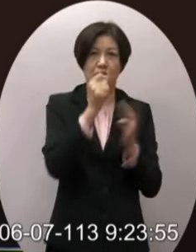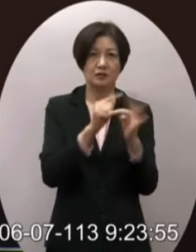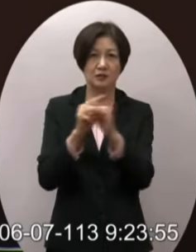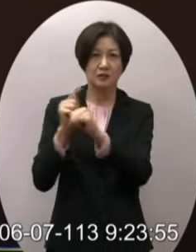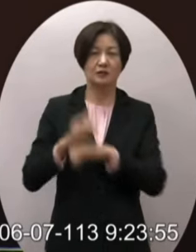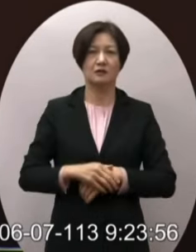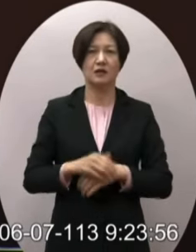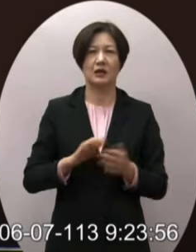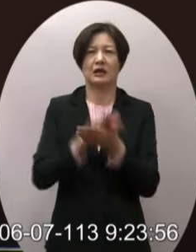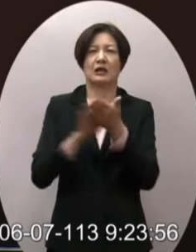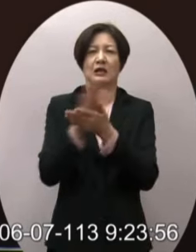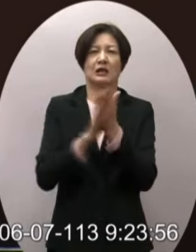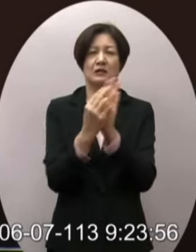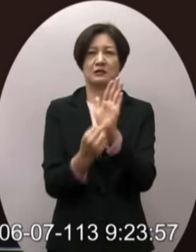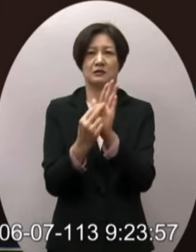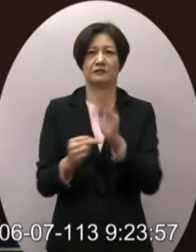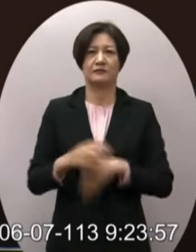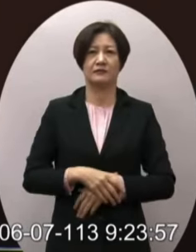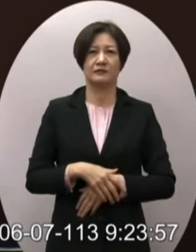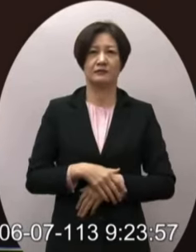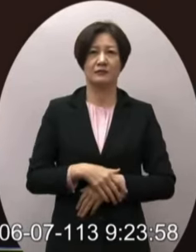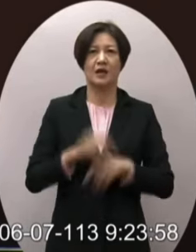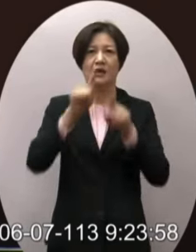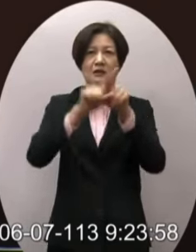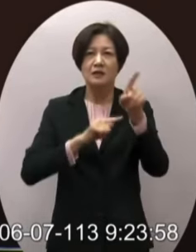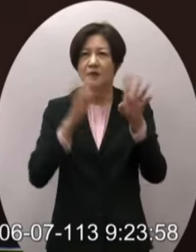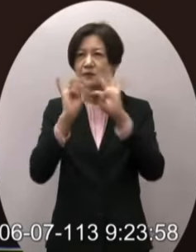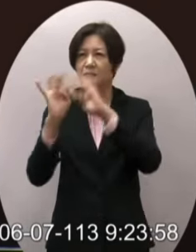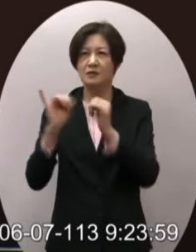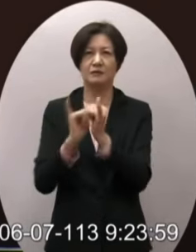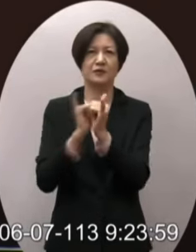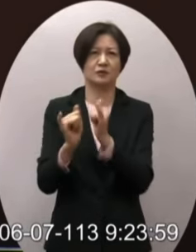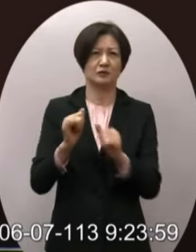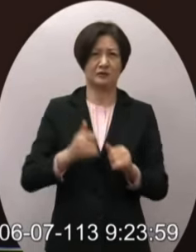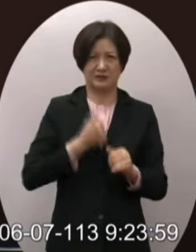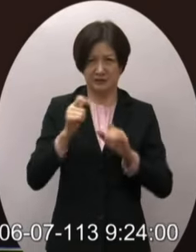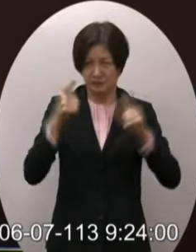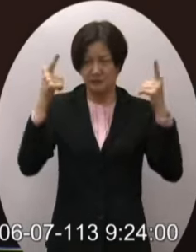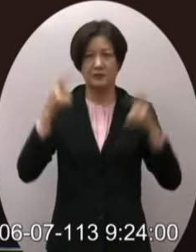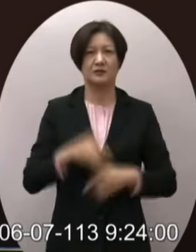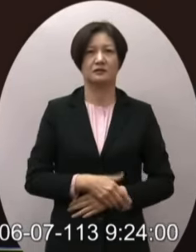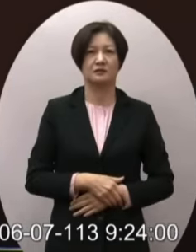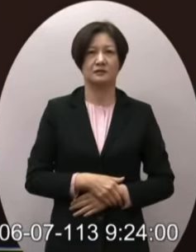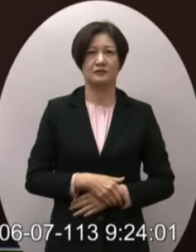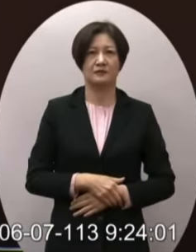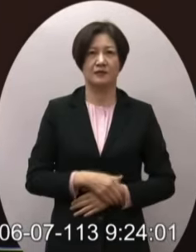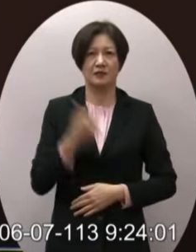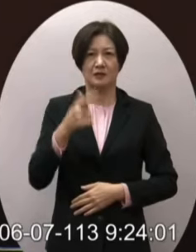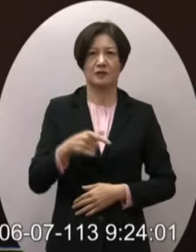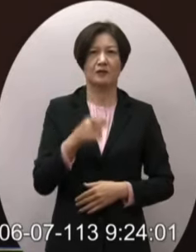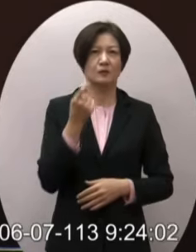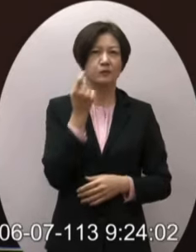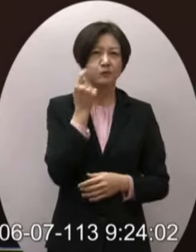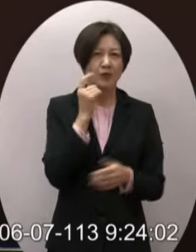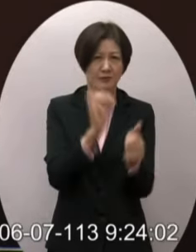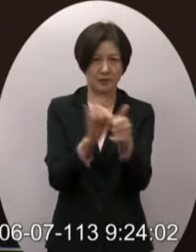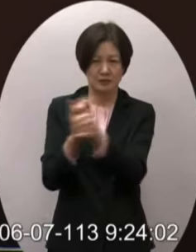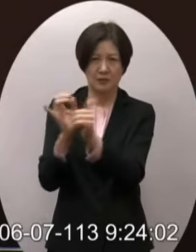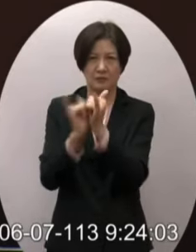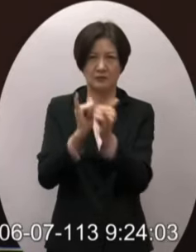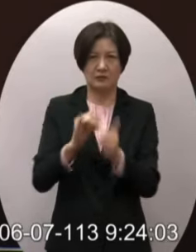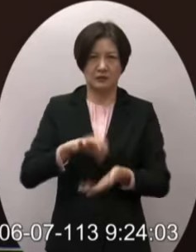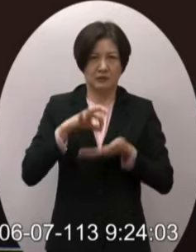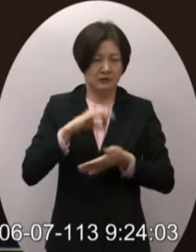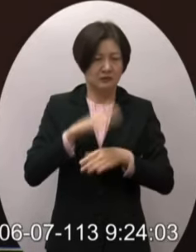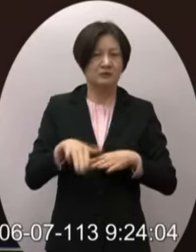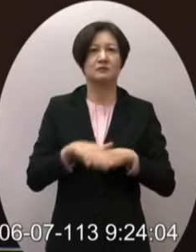部混为一谈，尤其那句无差别调查民众，根本无中生有，带头制造社会的恐